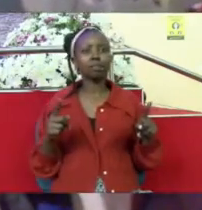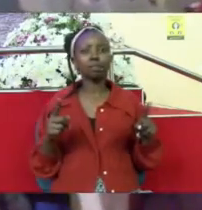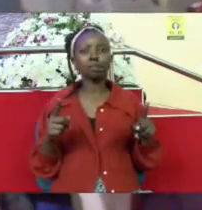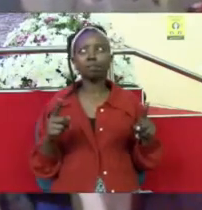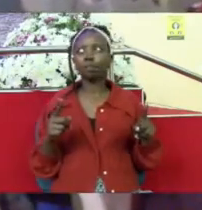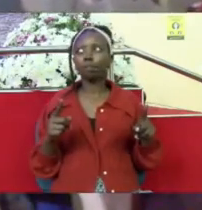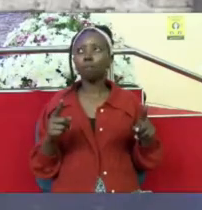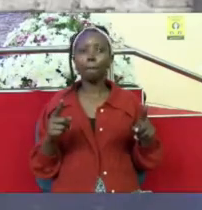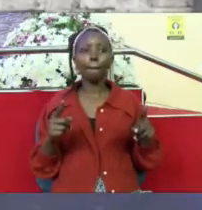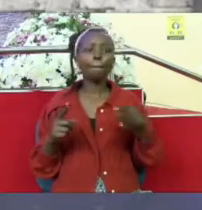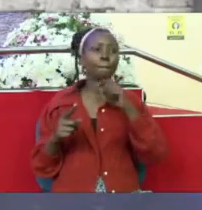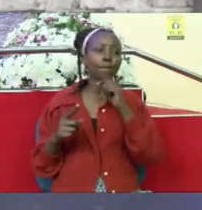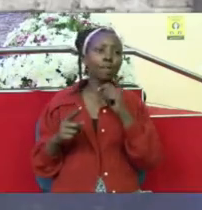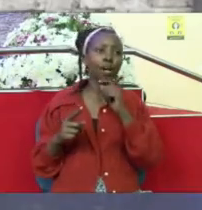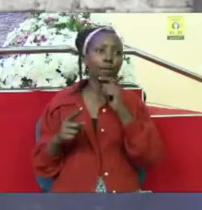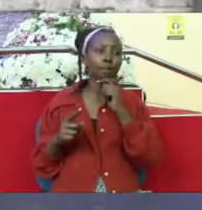ni wale wa Kikuyu ambao